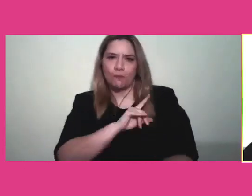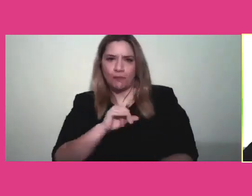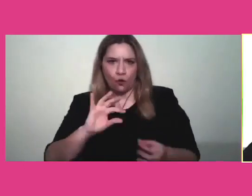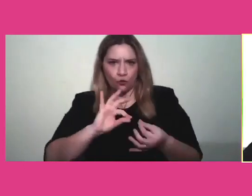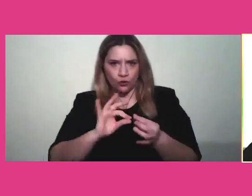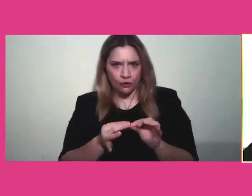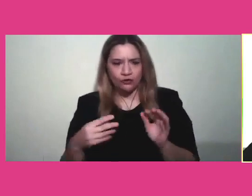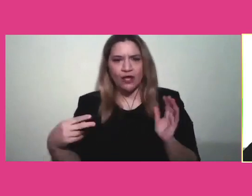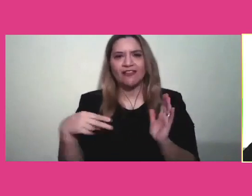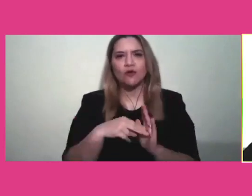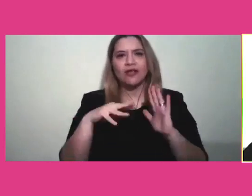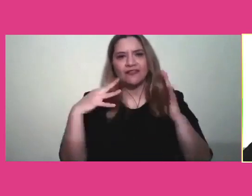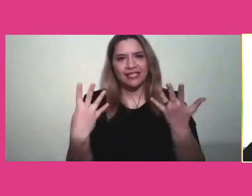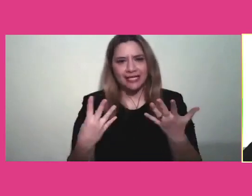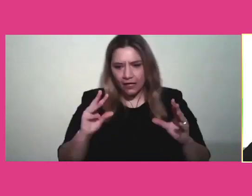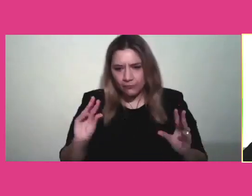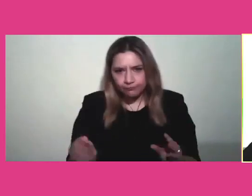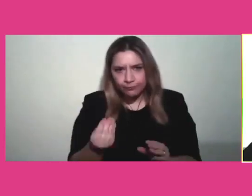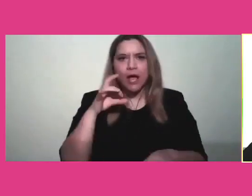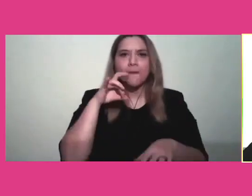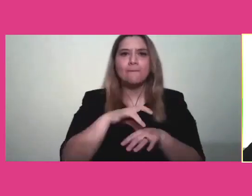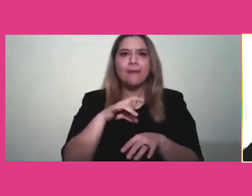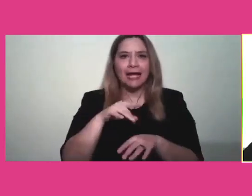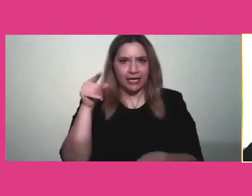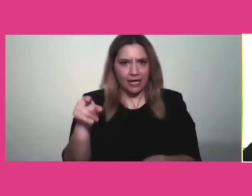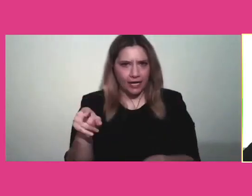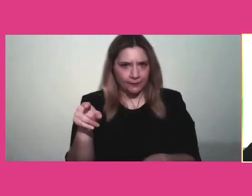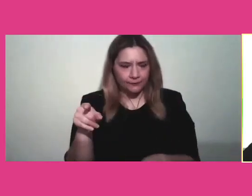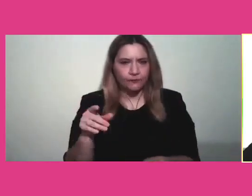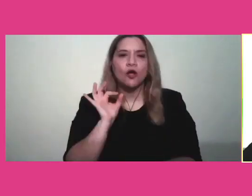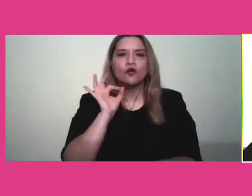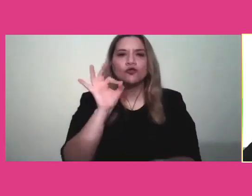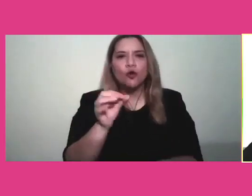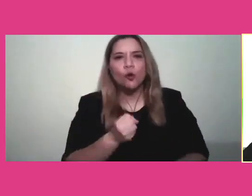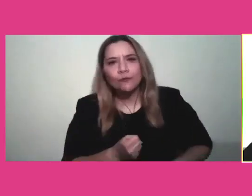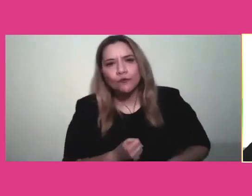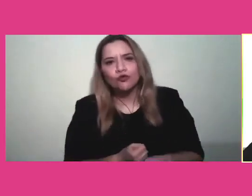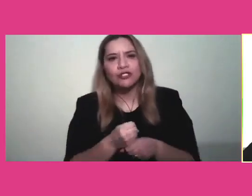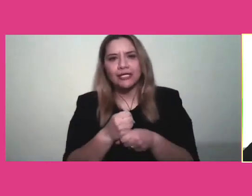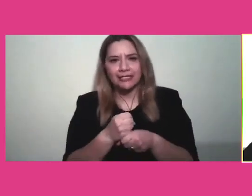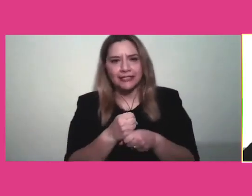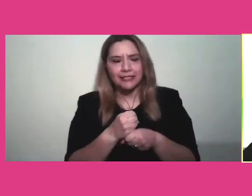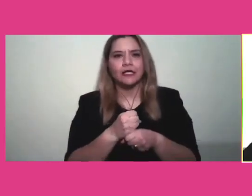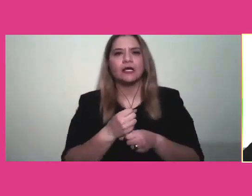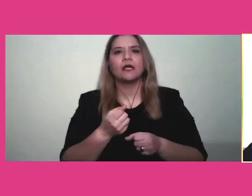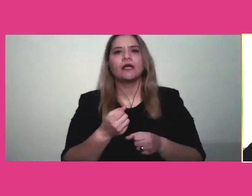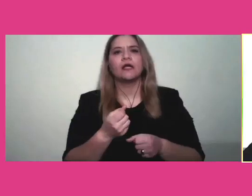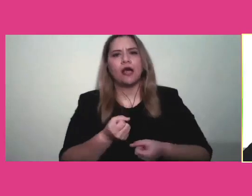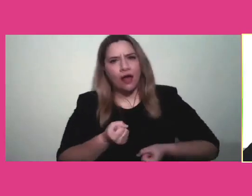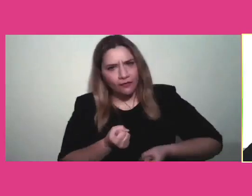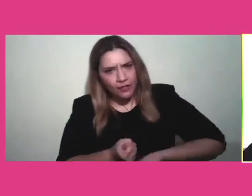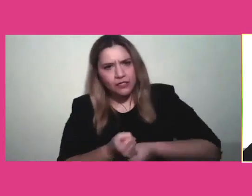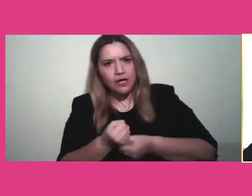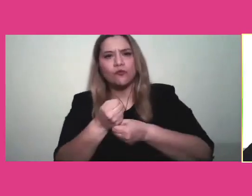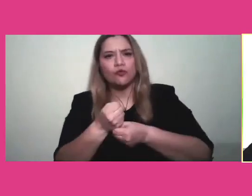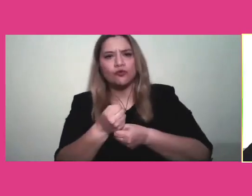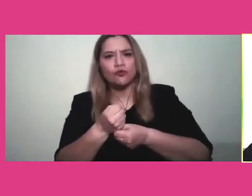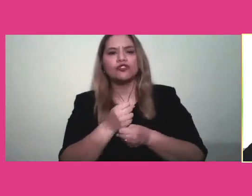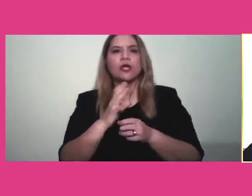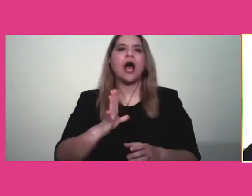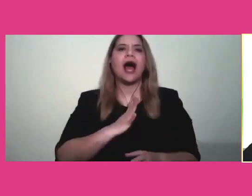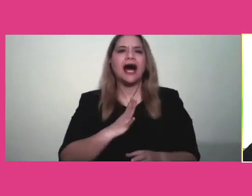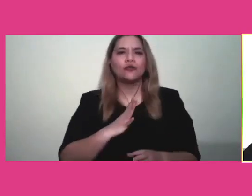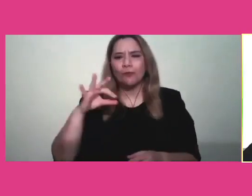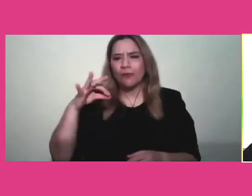δημιουργήθηκε το 2009 στην Πάτρα. Έχει στόχο την υποστήριξη, ενδυνάμωση ατόμων από